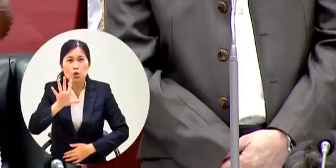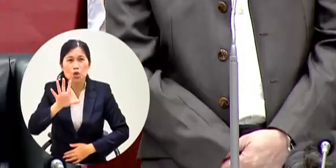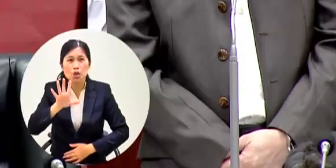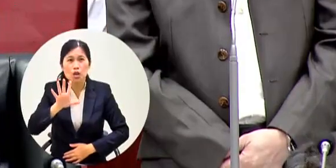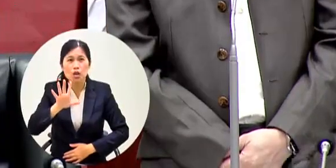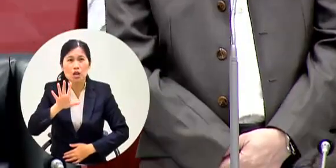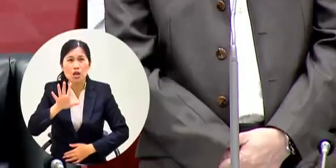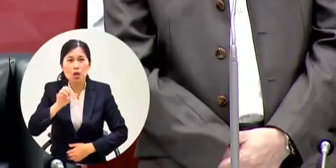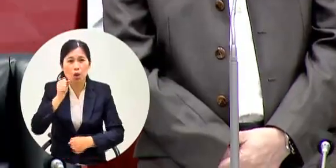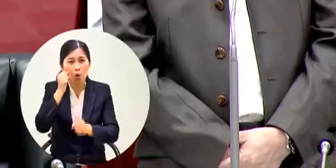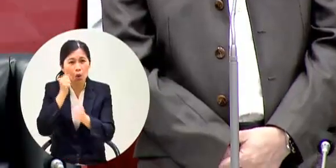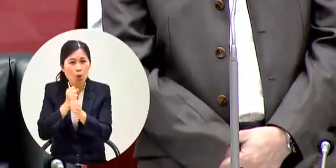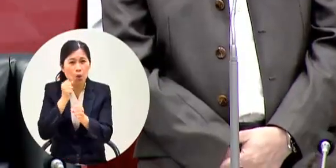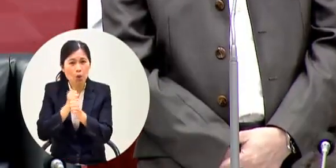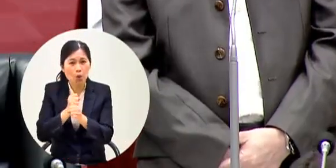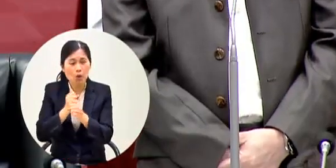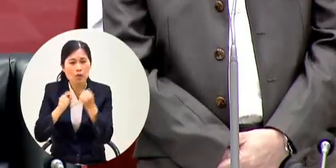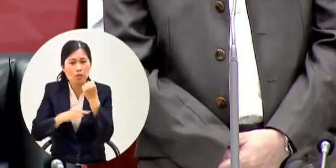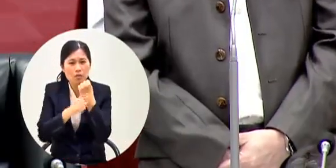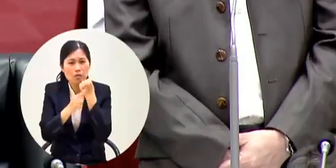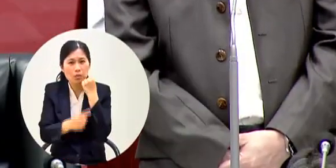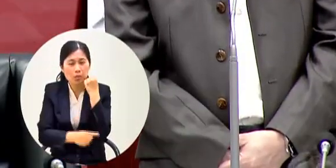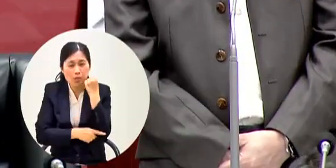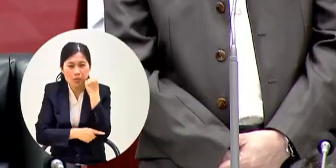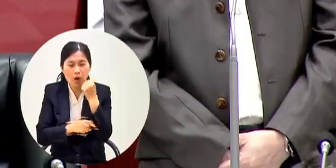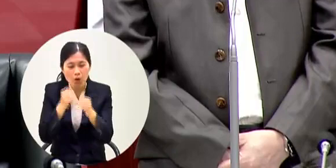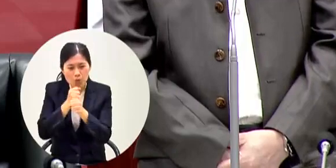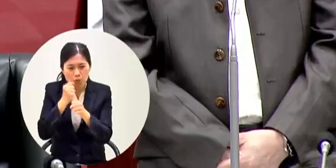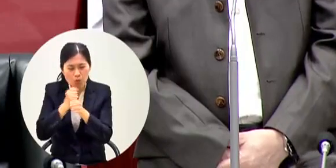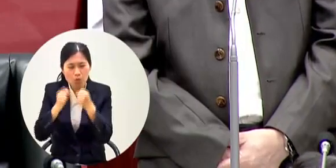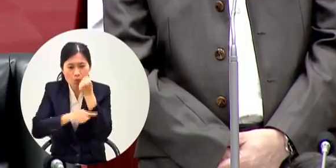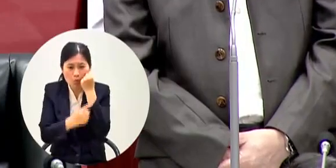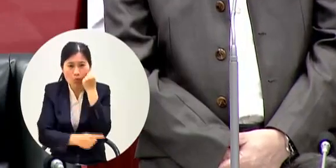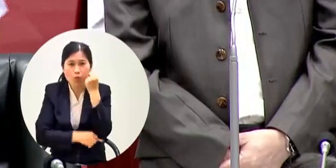当初局长有承诺，